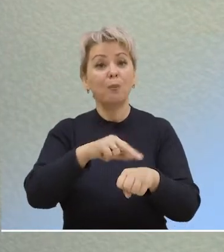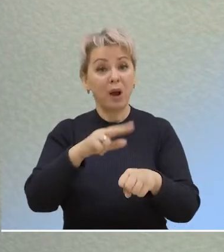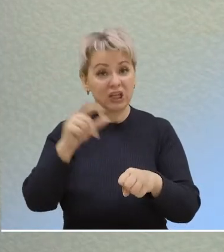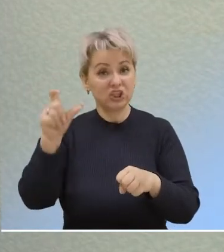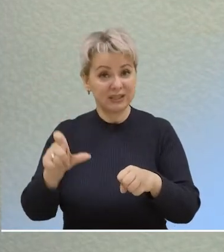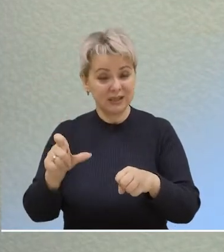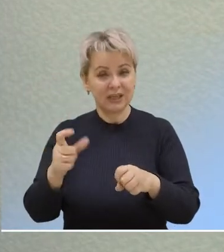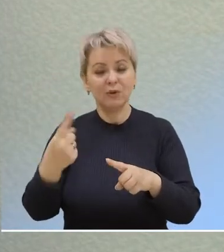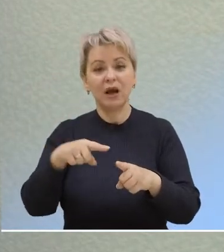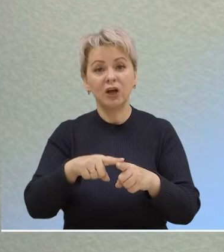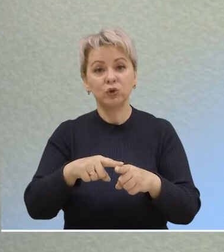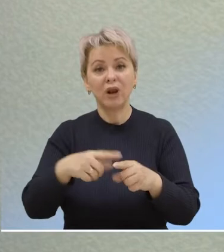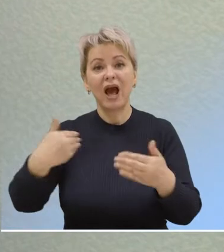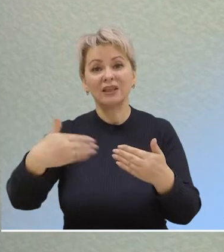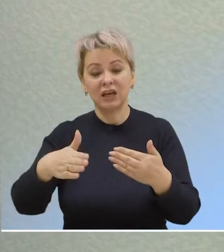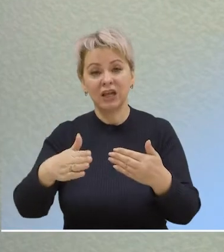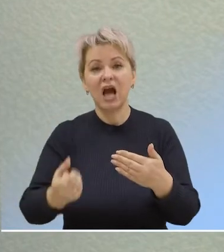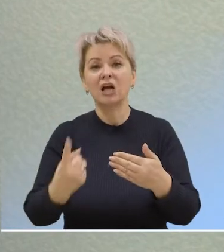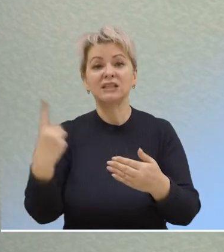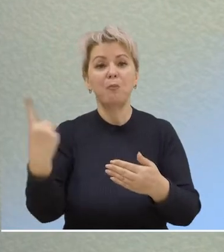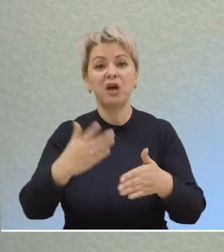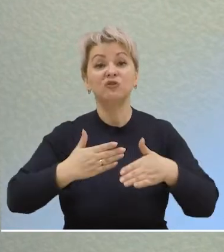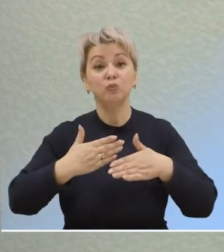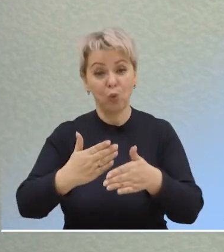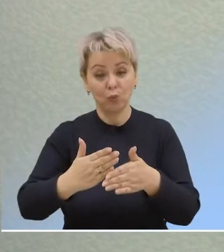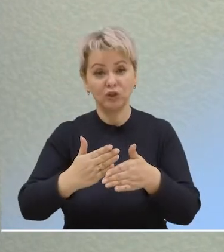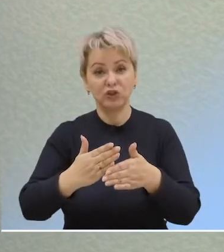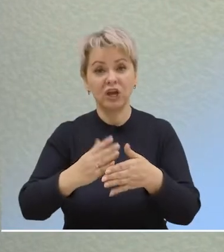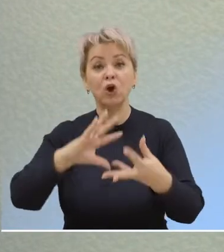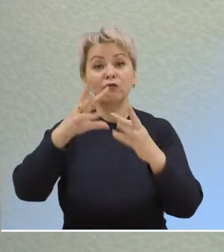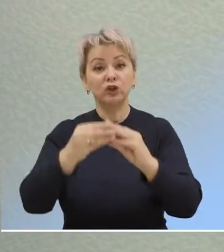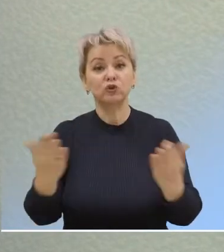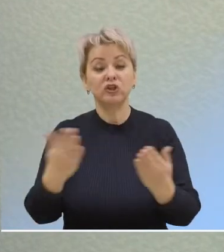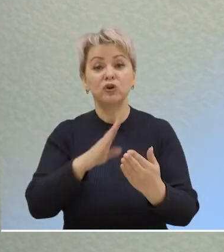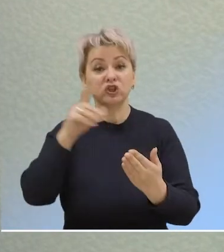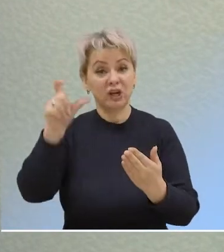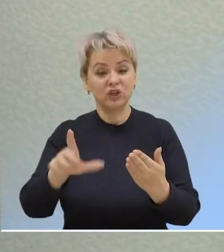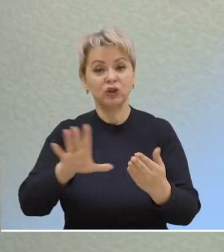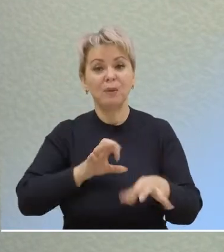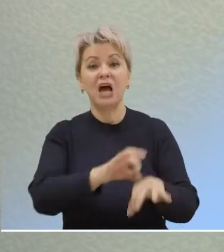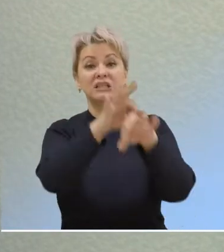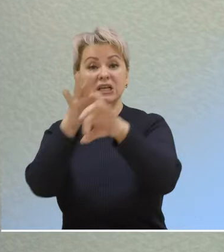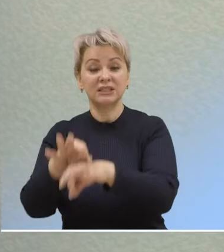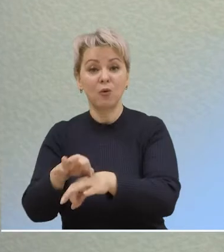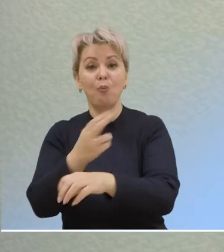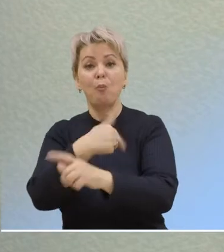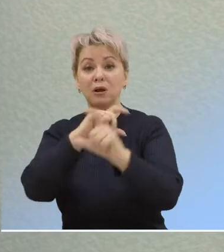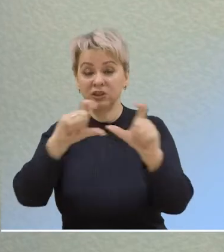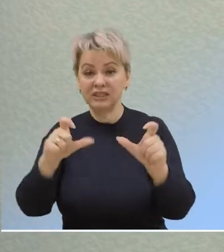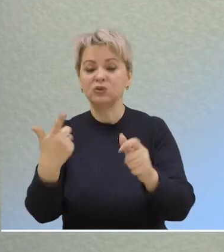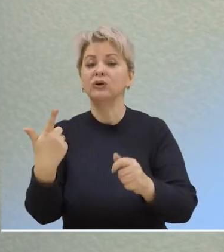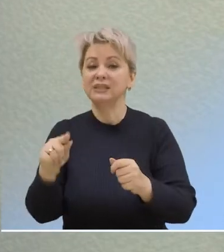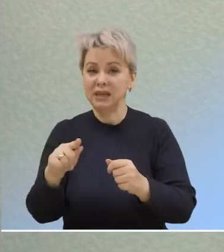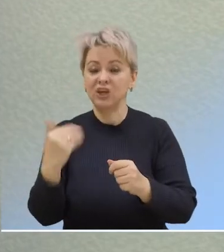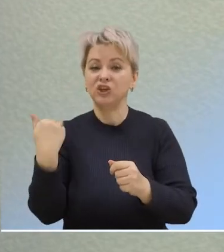участковым, который взломал дверь, оказал первую помощь, в результате чего пациентка была доставлена в стационар,